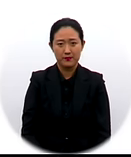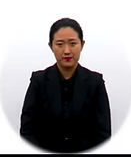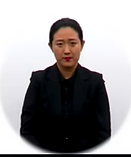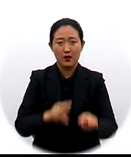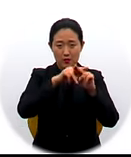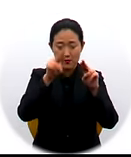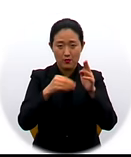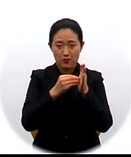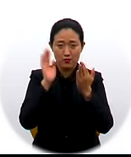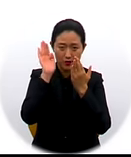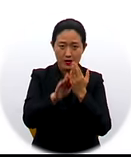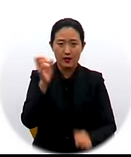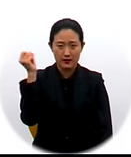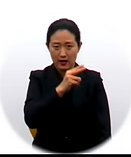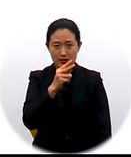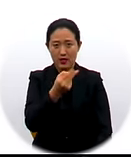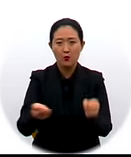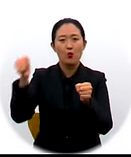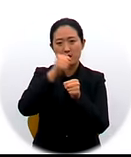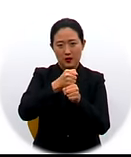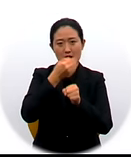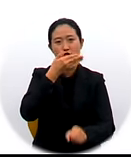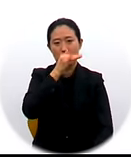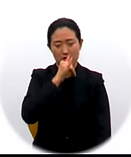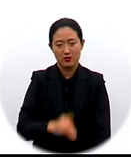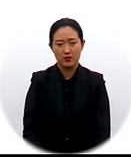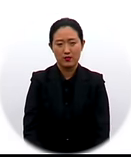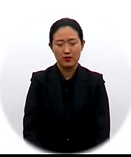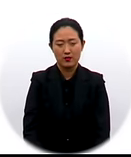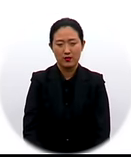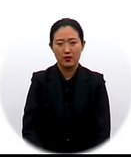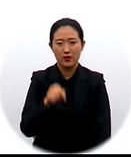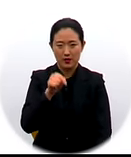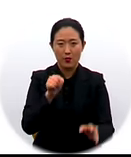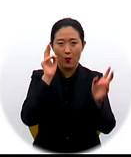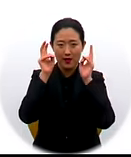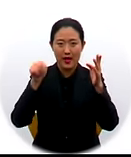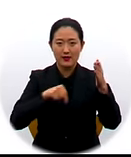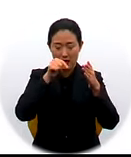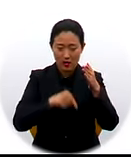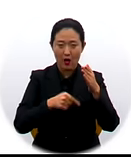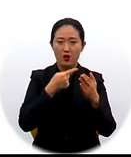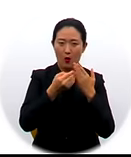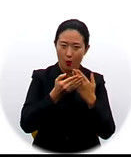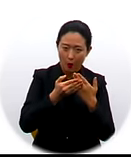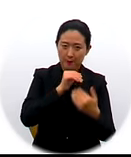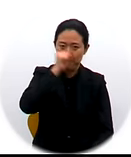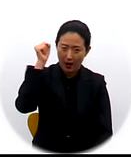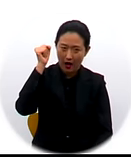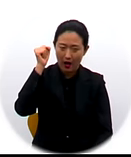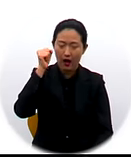오히려 훨씬 훌륭해져서 복귀하는 경우가 많아요. 그러다 보니까 우리 회사에서의 경험, 성취 경험, 그리고 보상을